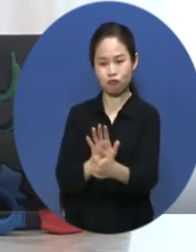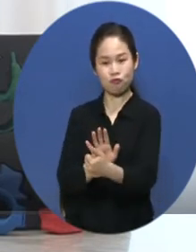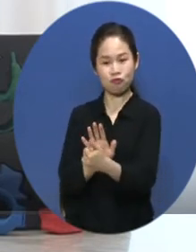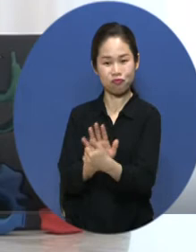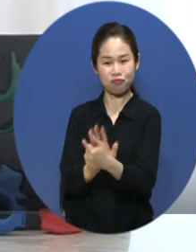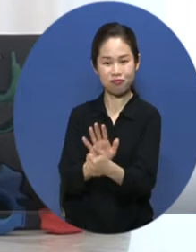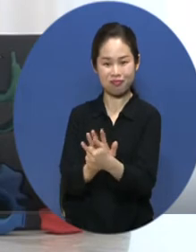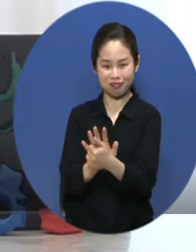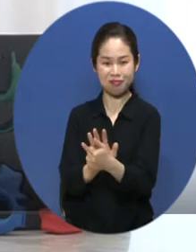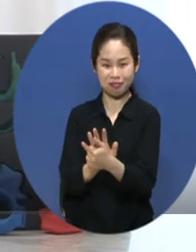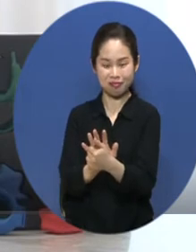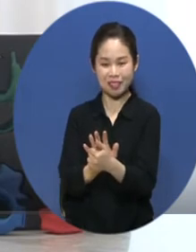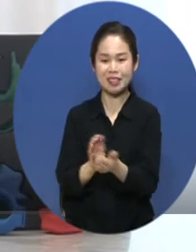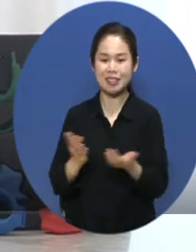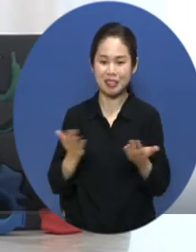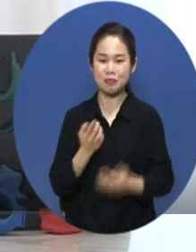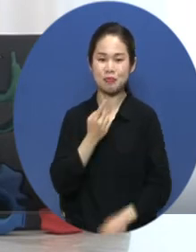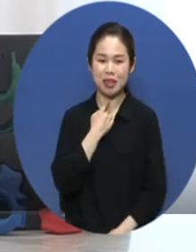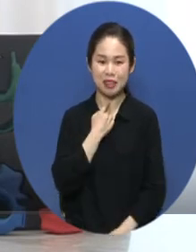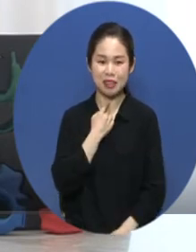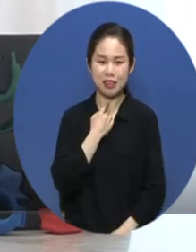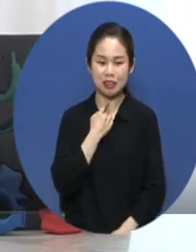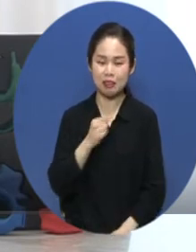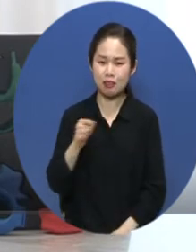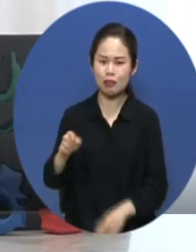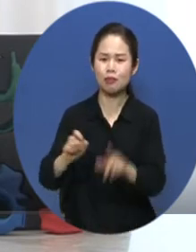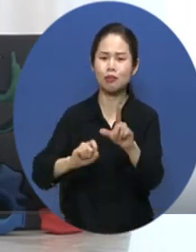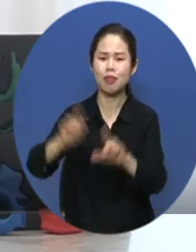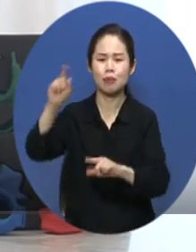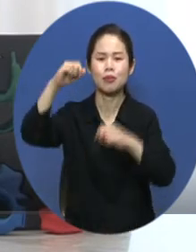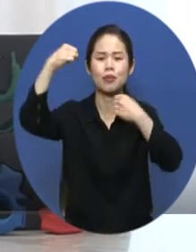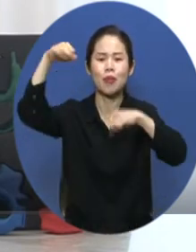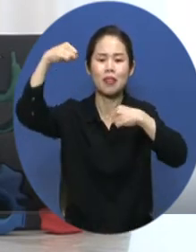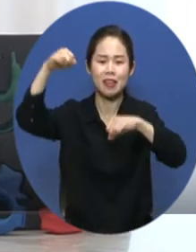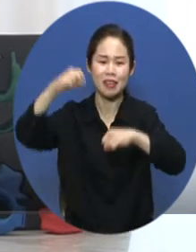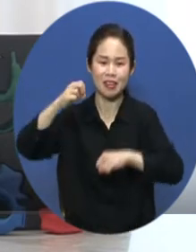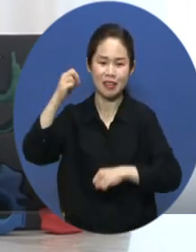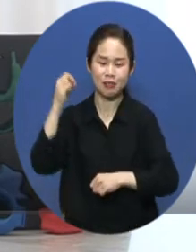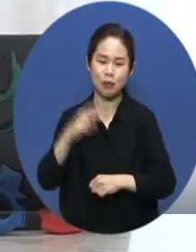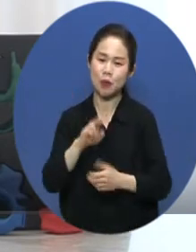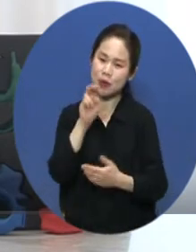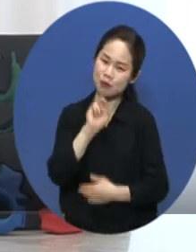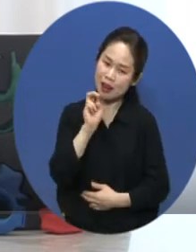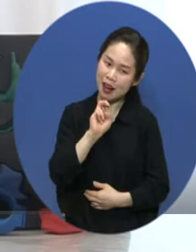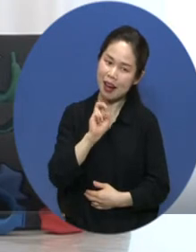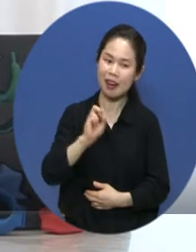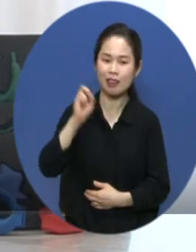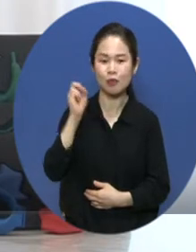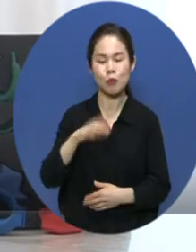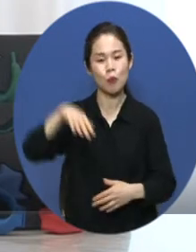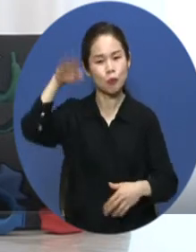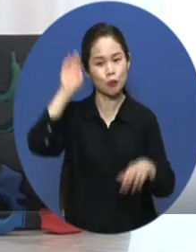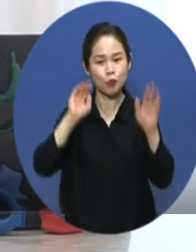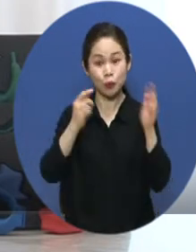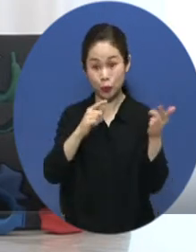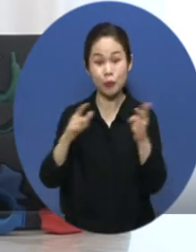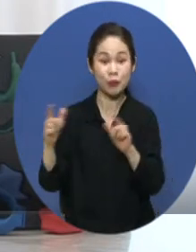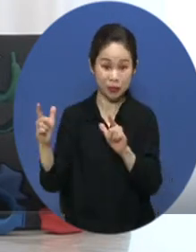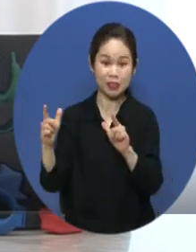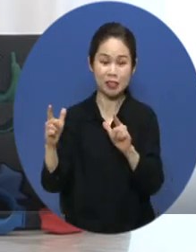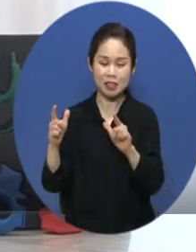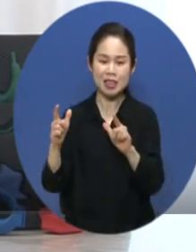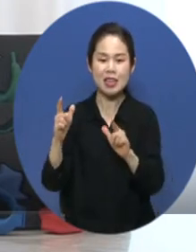제작 쪽 일을 하고 있었어요. 대부분은 이제 연기를 하시거나 음악을 하시거나 무용을 하시거나